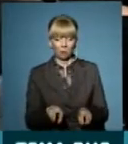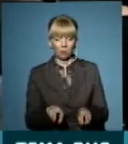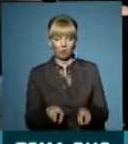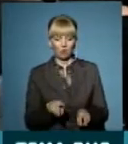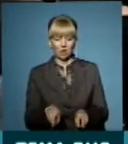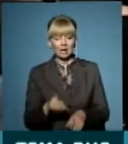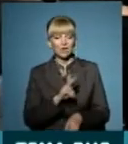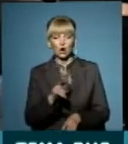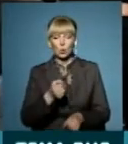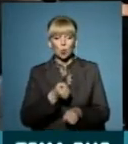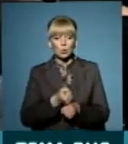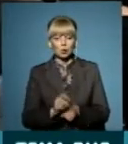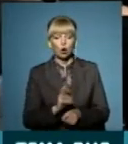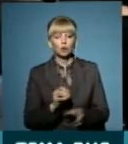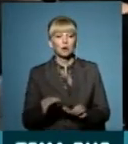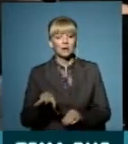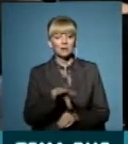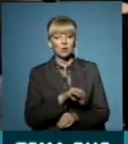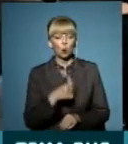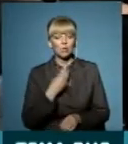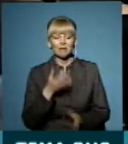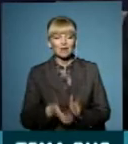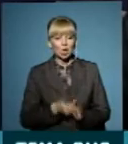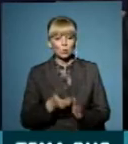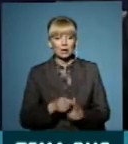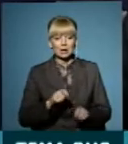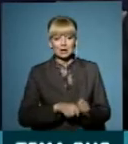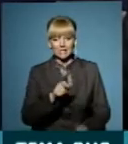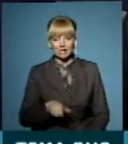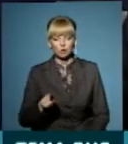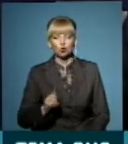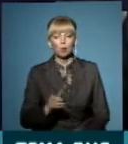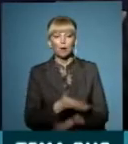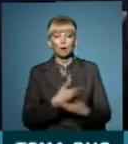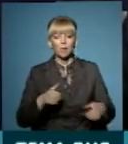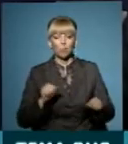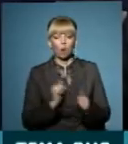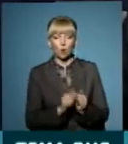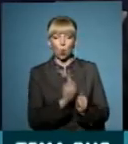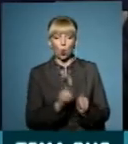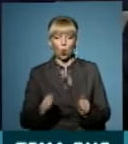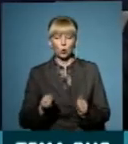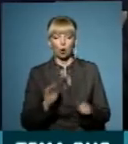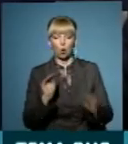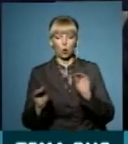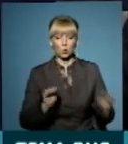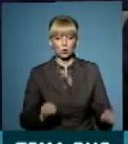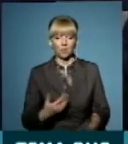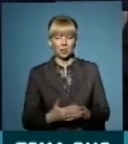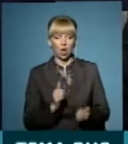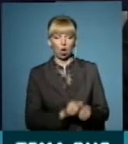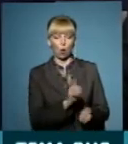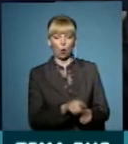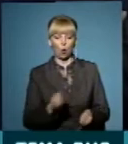ж примусово ніхто, а щоб всіх... У нас недостатньо інспекторів, щоб ми могли кожного інспектора розставити десь на